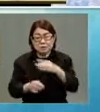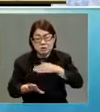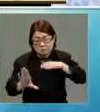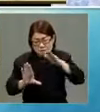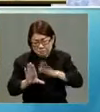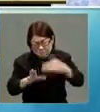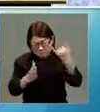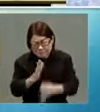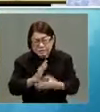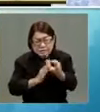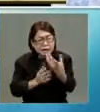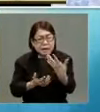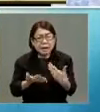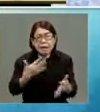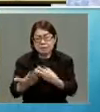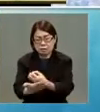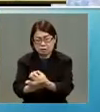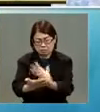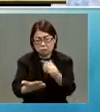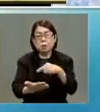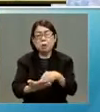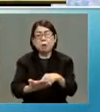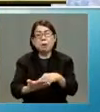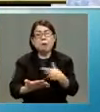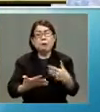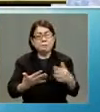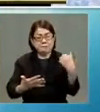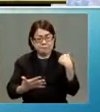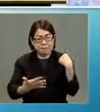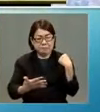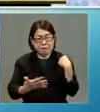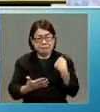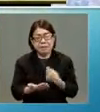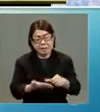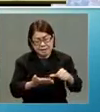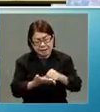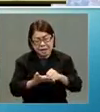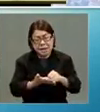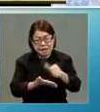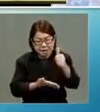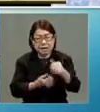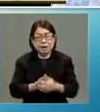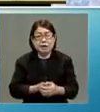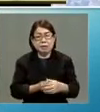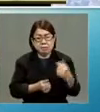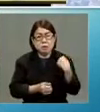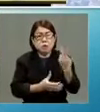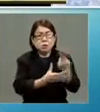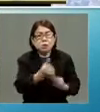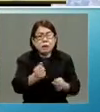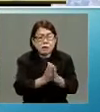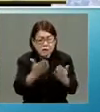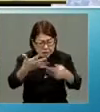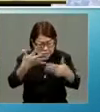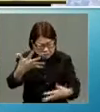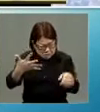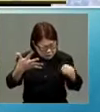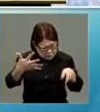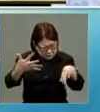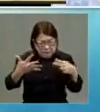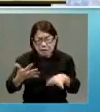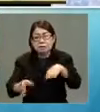ม่ต้องกลัวมีอีเมลบอกท่านเข้าไปแก้ไขในคู่มือนะครับดาวน์โหลดให้เรียบร้อยนะครับท่านเข้าไปอ่านได้เสร็จแล้วท่านจะได้ QR code